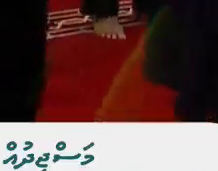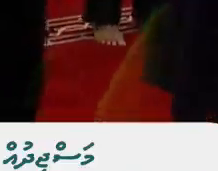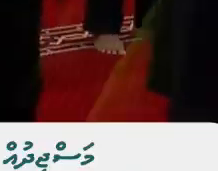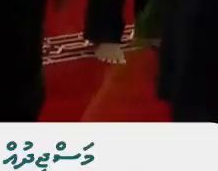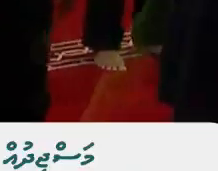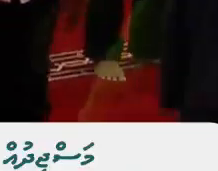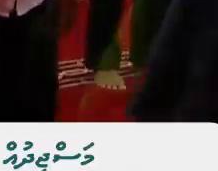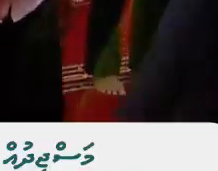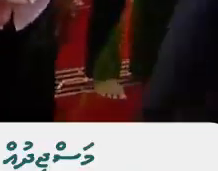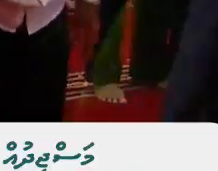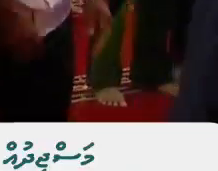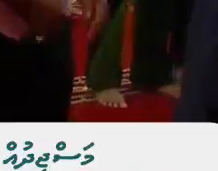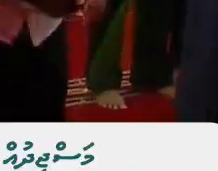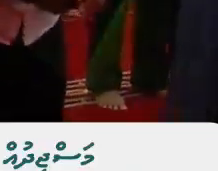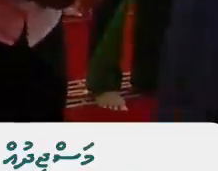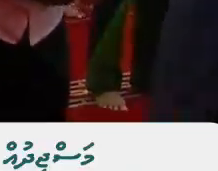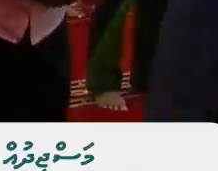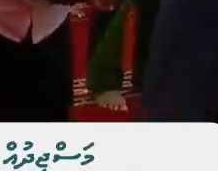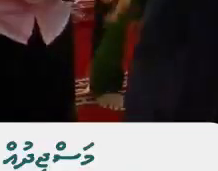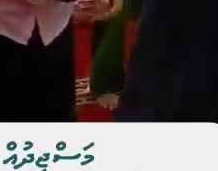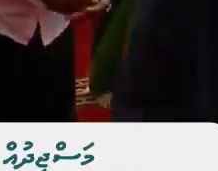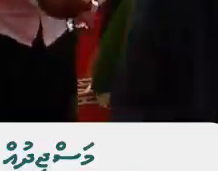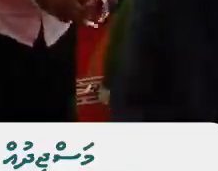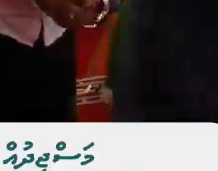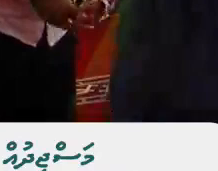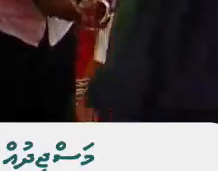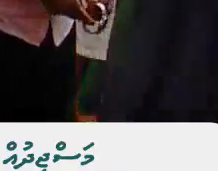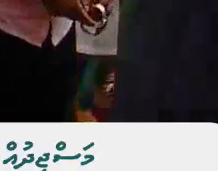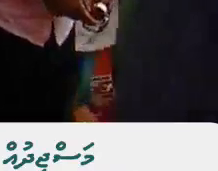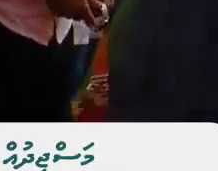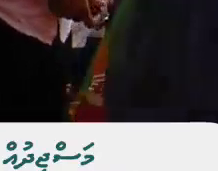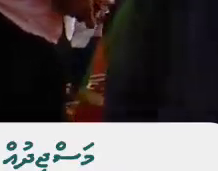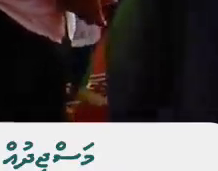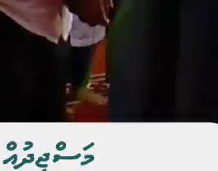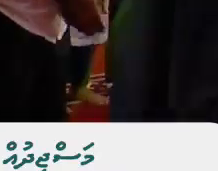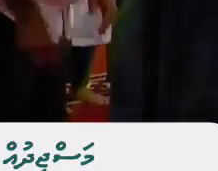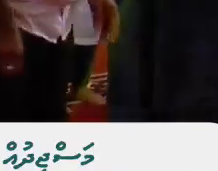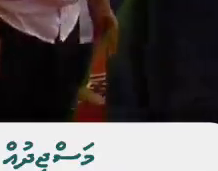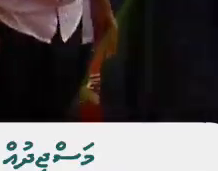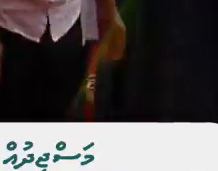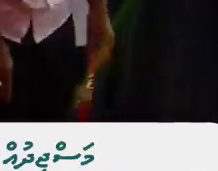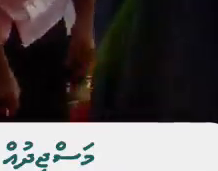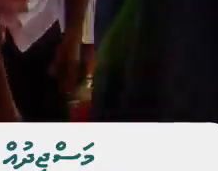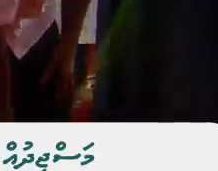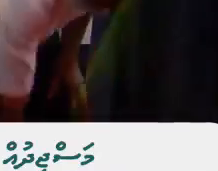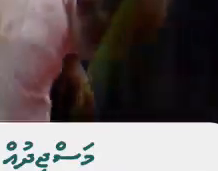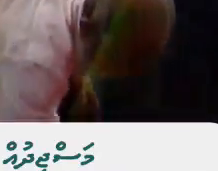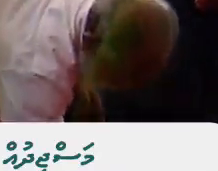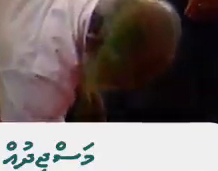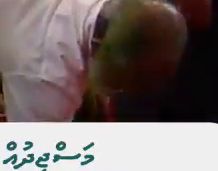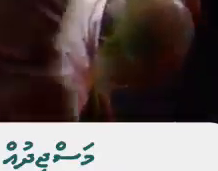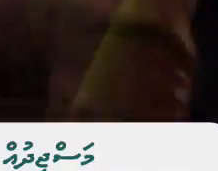الله اكبر الله اكبر اشهد ان لا اله الا الله اشهد